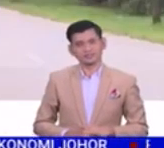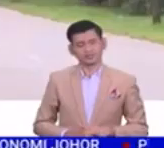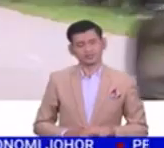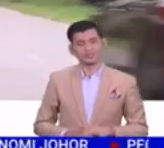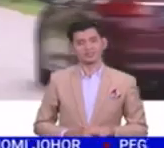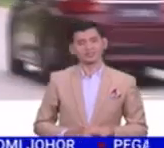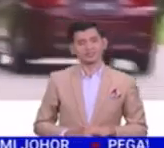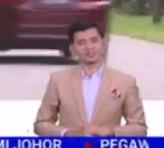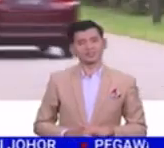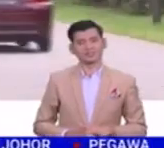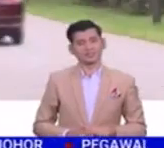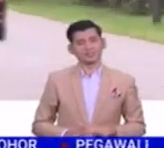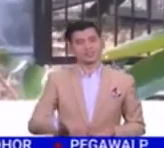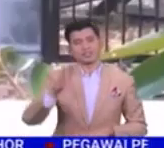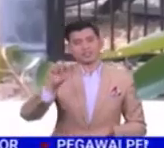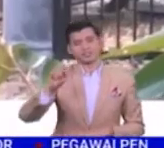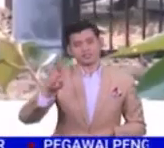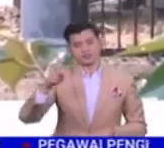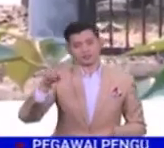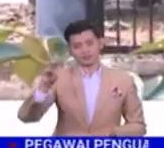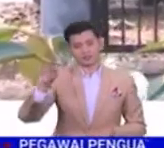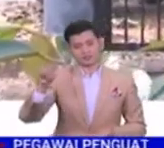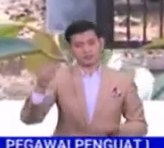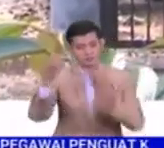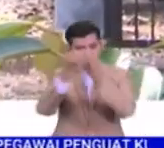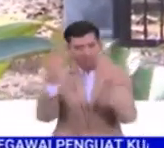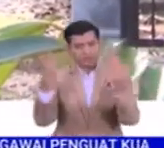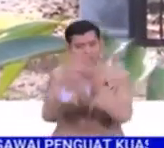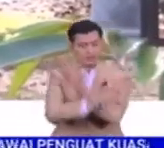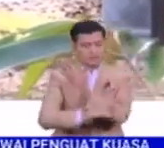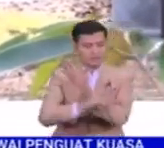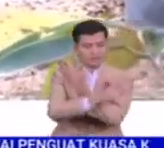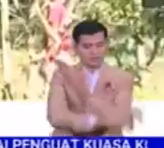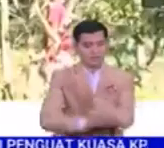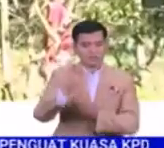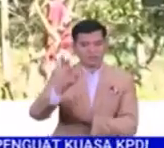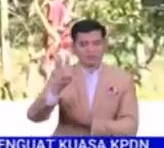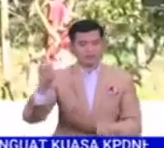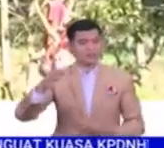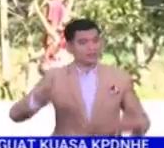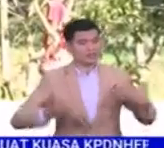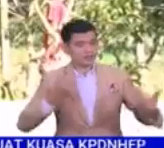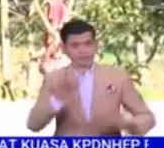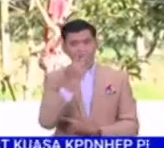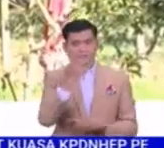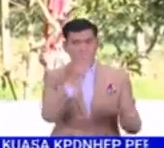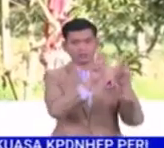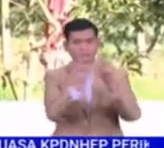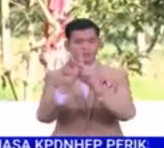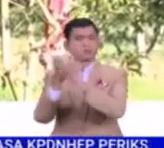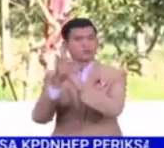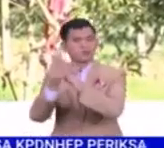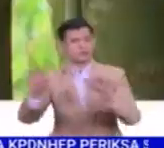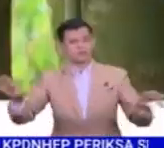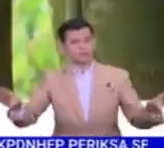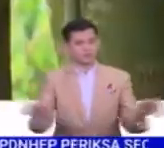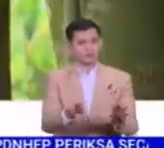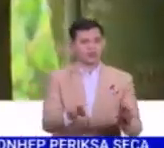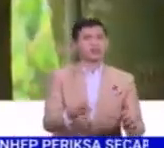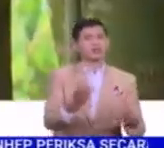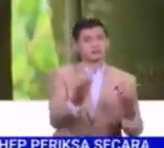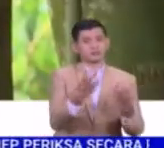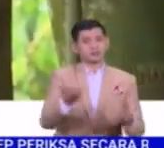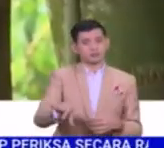Menurut penerbit program, Sabrina Arifin, warga kerja Negeri FM amat teruja melihat penduduk kampung yang mahir dalam pemilihan